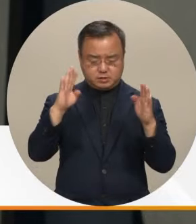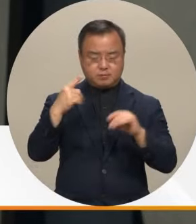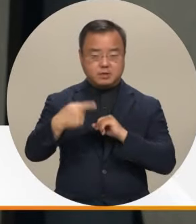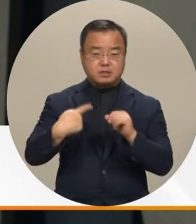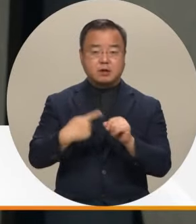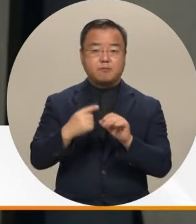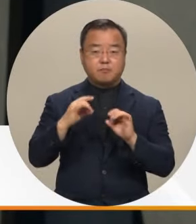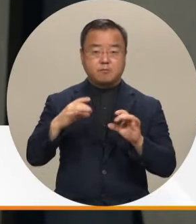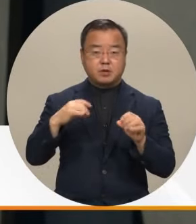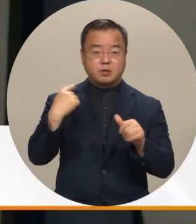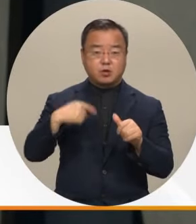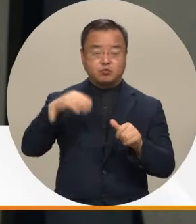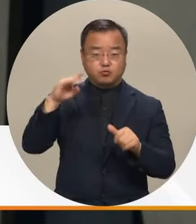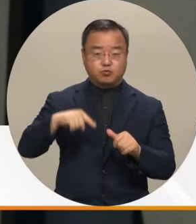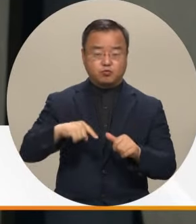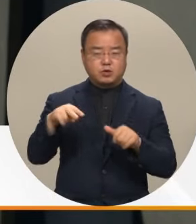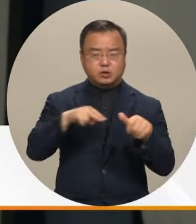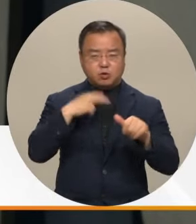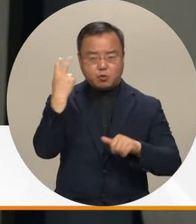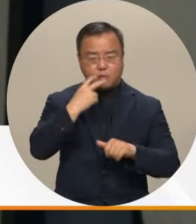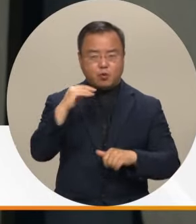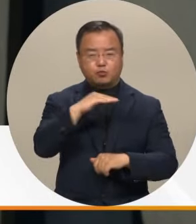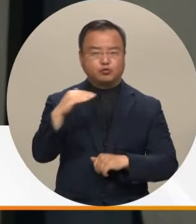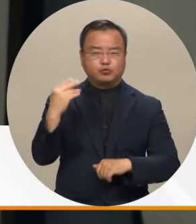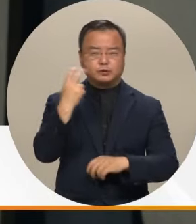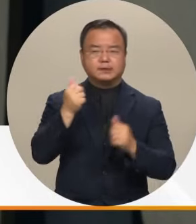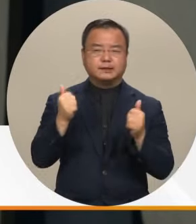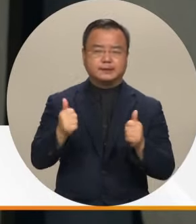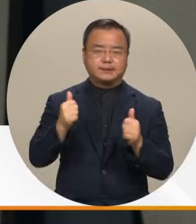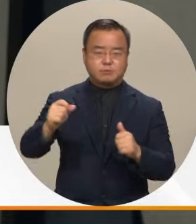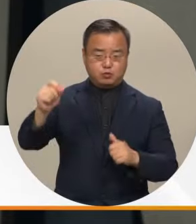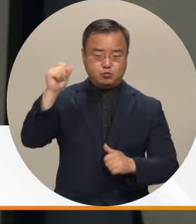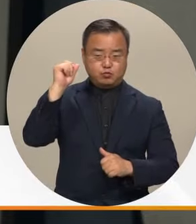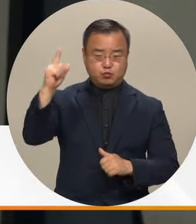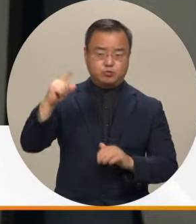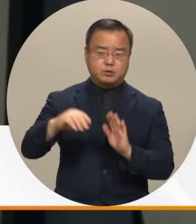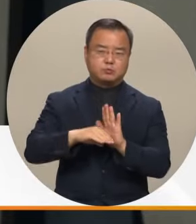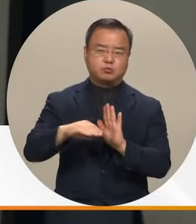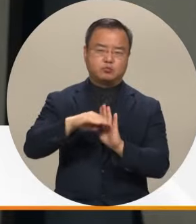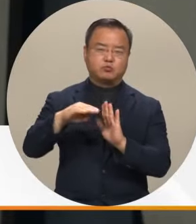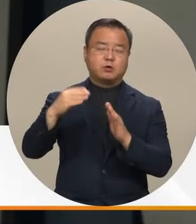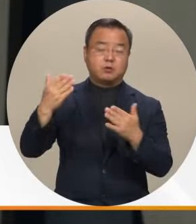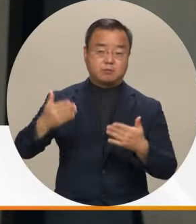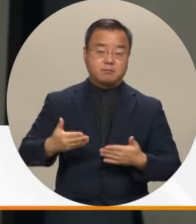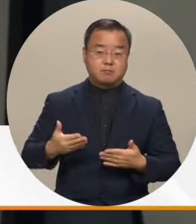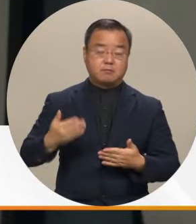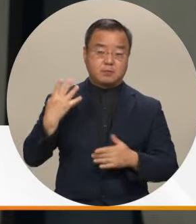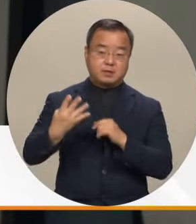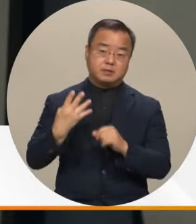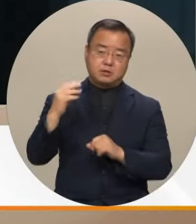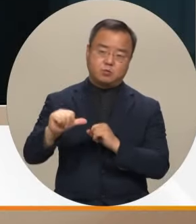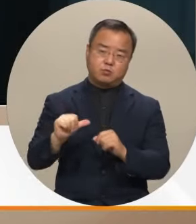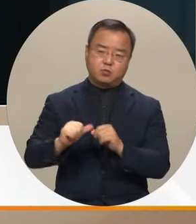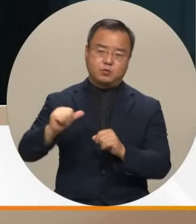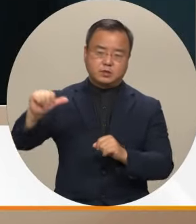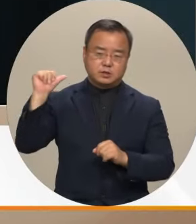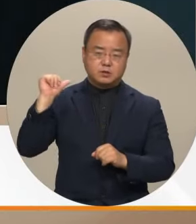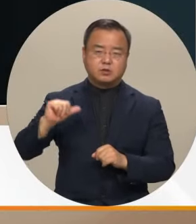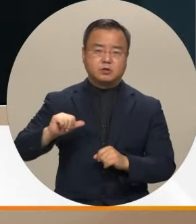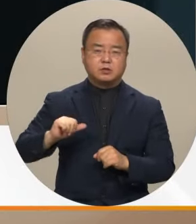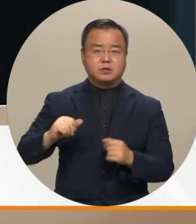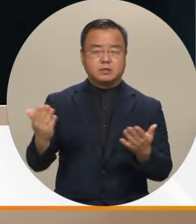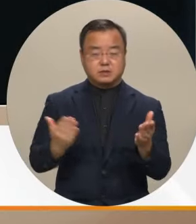전북대학교도서관 보 수준 진단을 받아요 받아서 계속 우수 등급을 받았거든요 근데 한 4 5년 전에 어떤 일이 있었냐면 원래